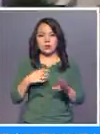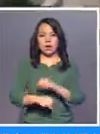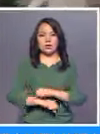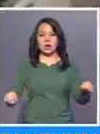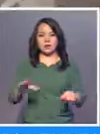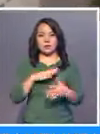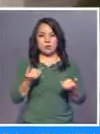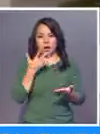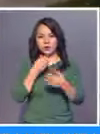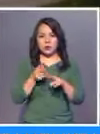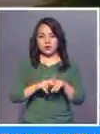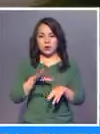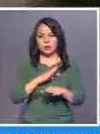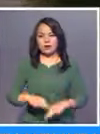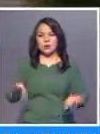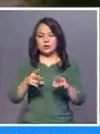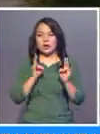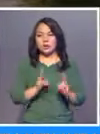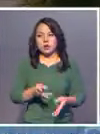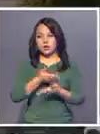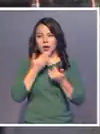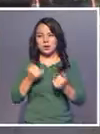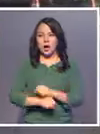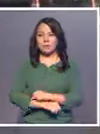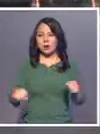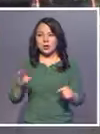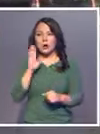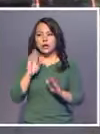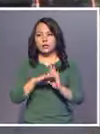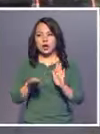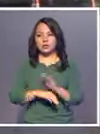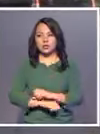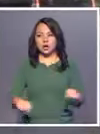қосылған. Алайда ол дүмпуден ешкім зардап шеккен жоқ. Бомба судың астында жарылған.